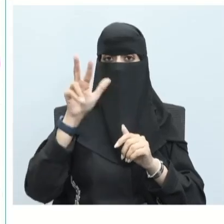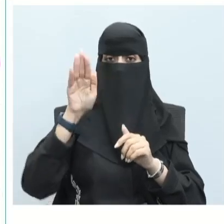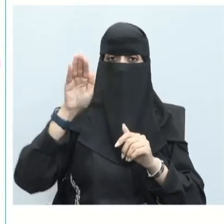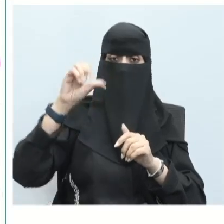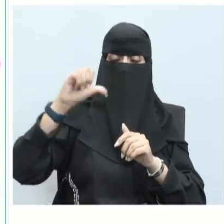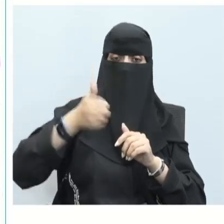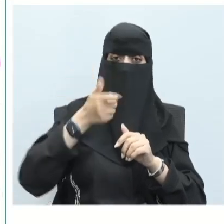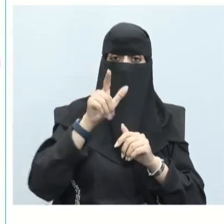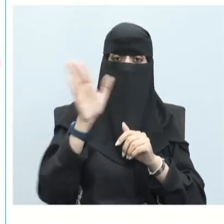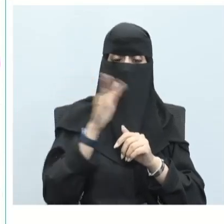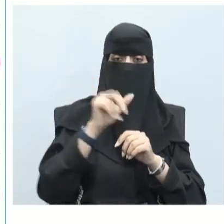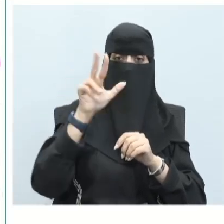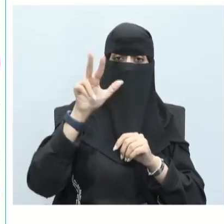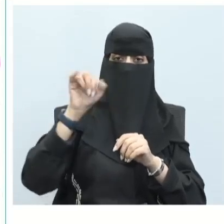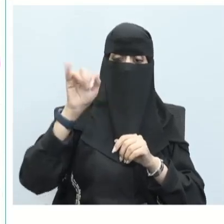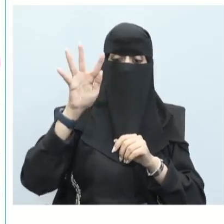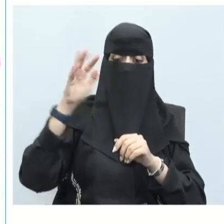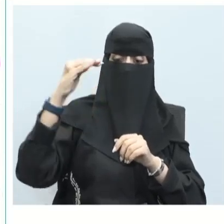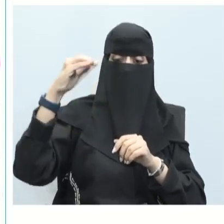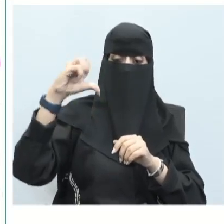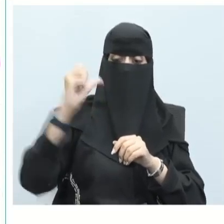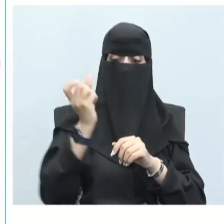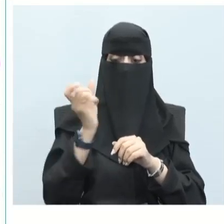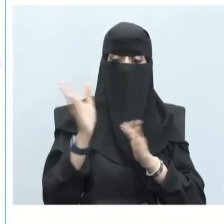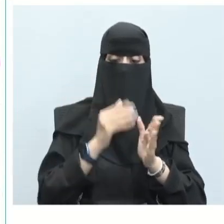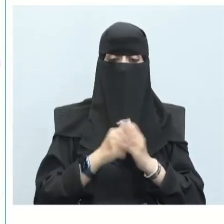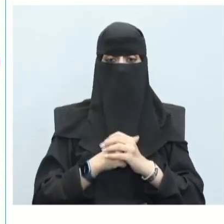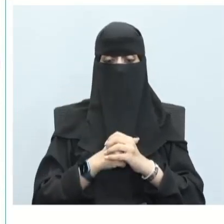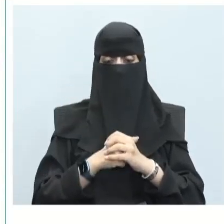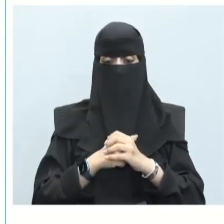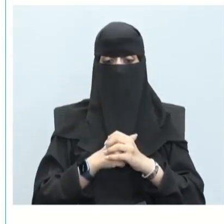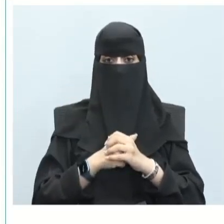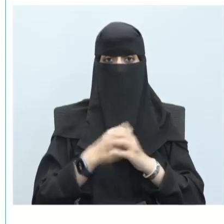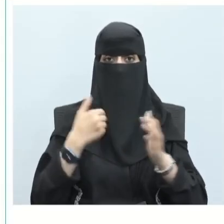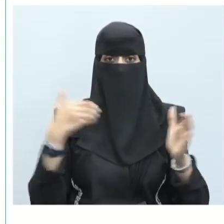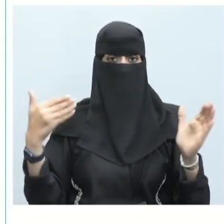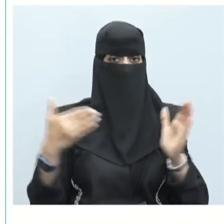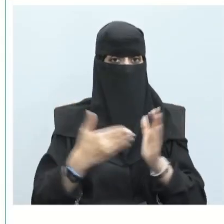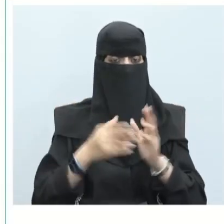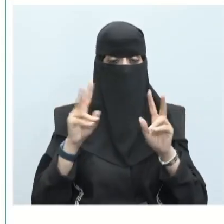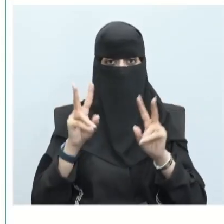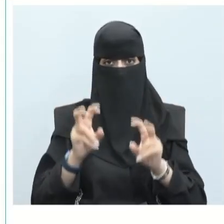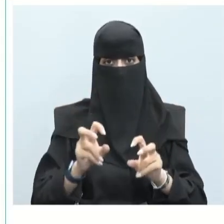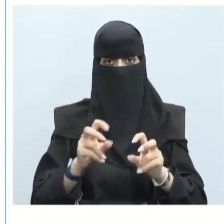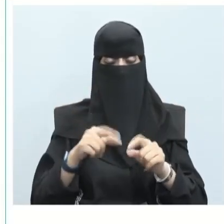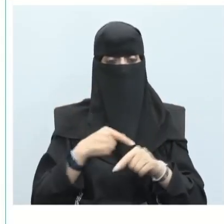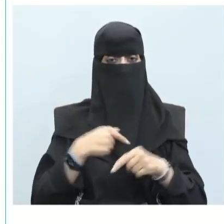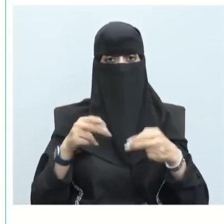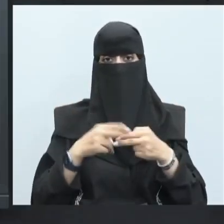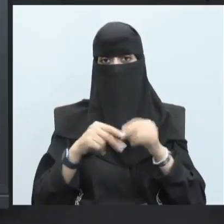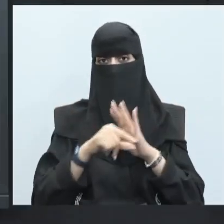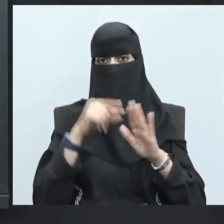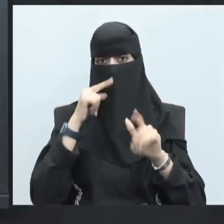السؤال المشحون السؤال المشحون طيب هنا نتوقف وننهي هذا